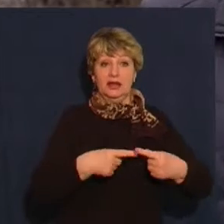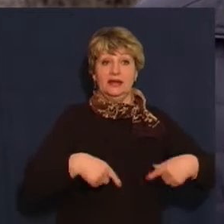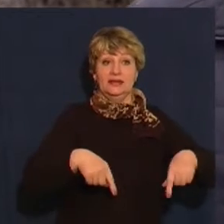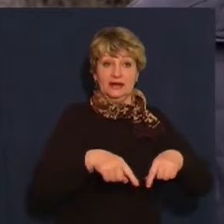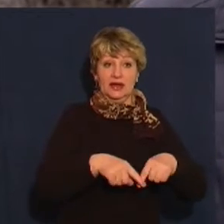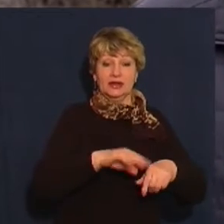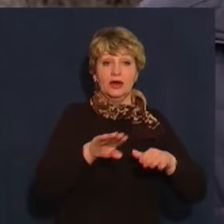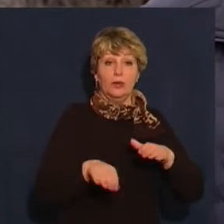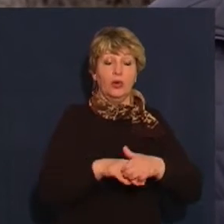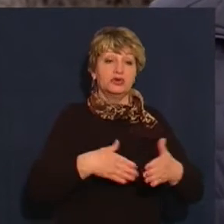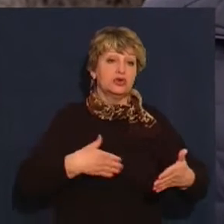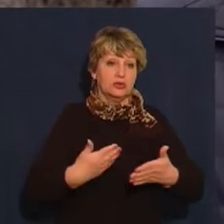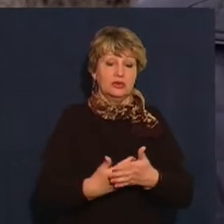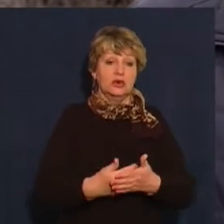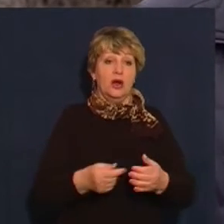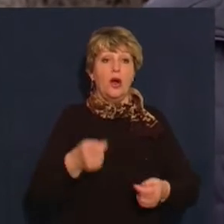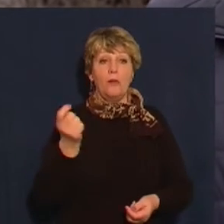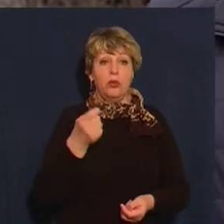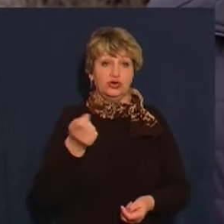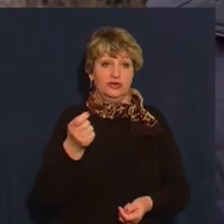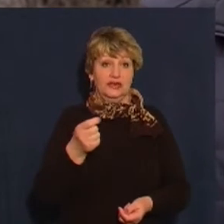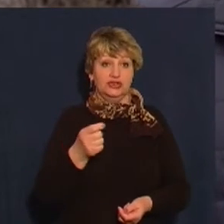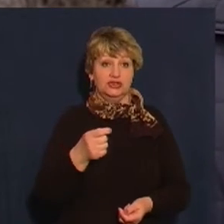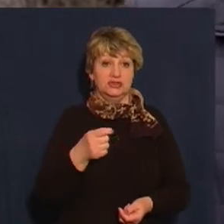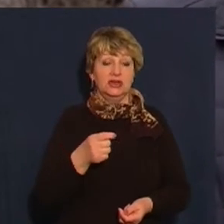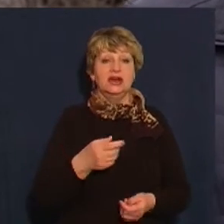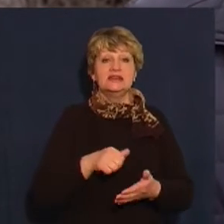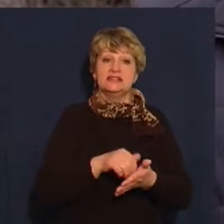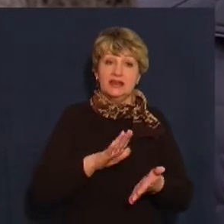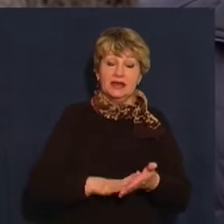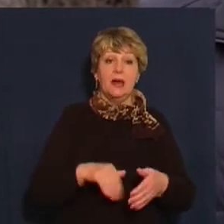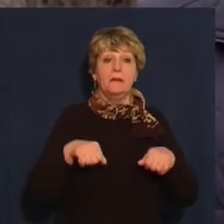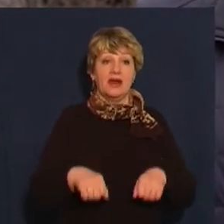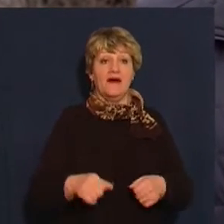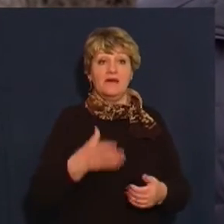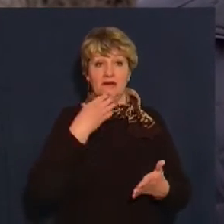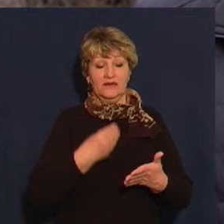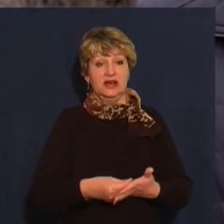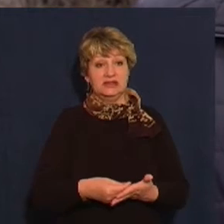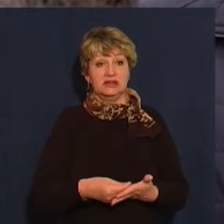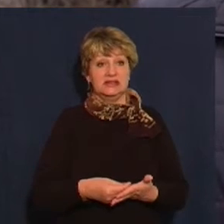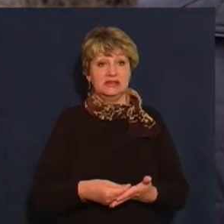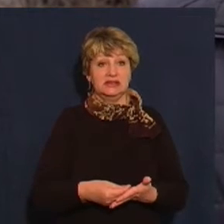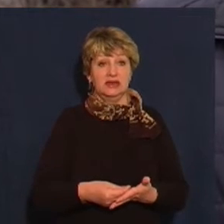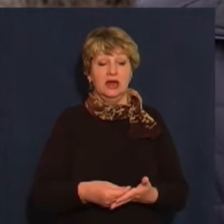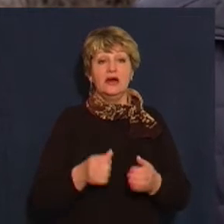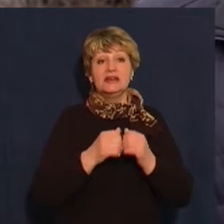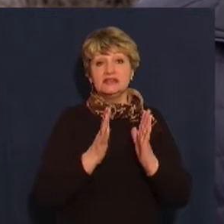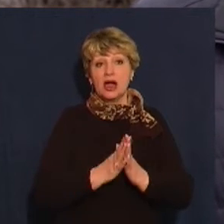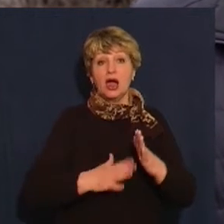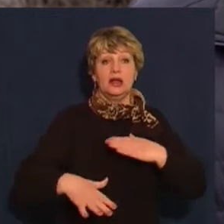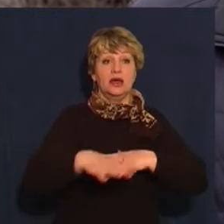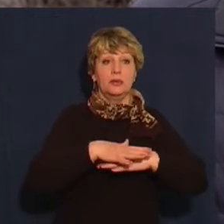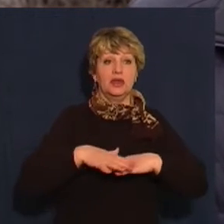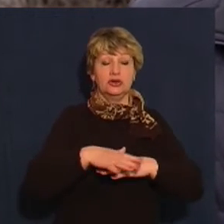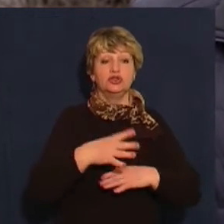під громадське пасовище, затверджена техдокументація, зареєстровано право власності загальною площею